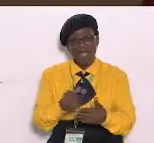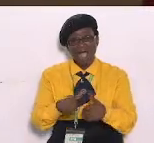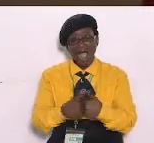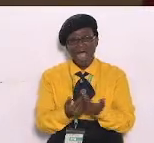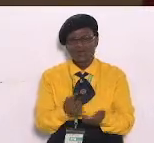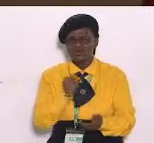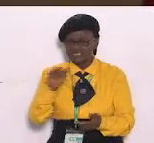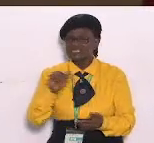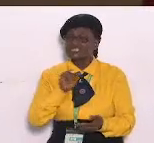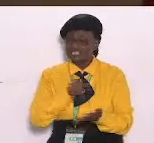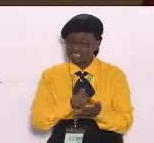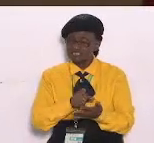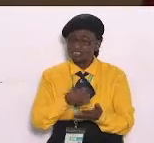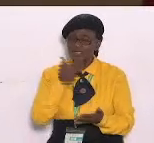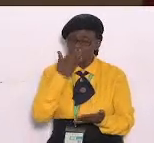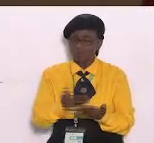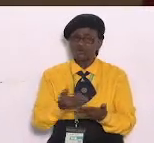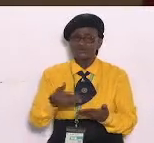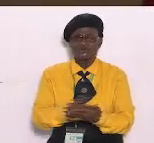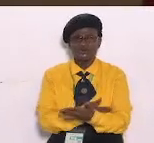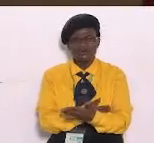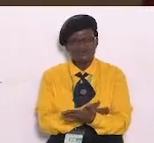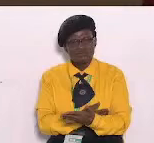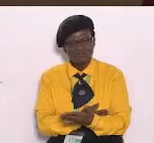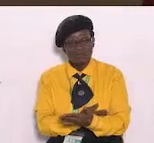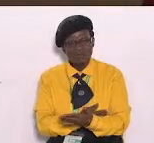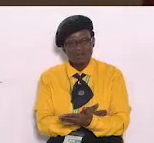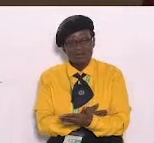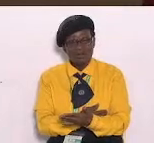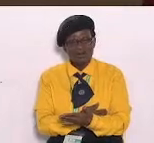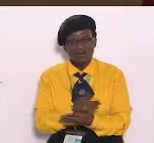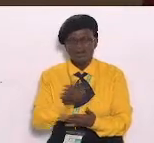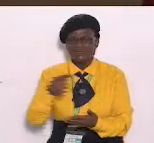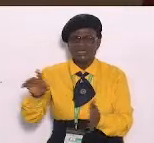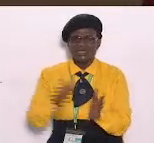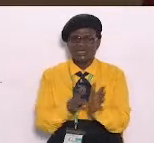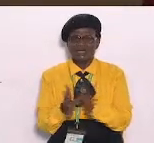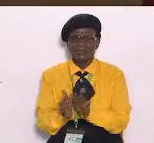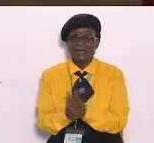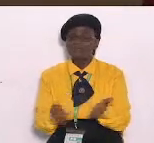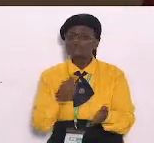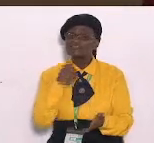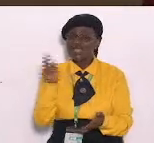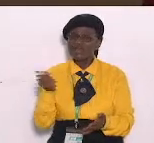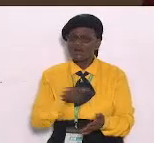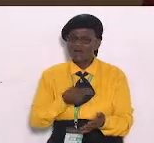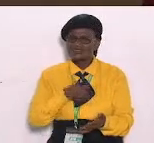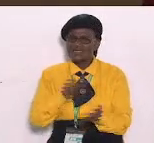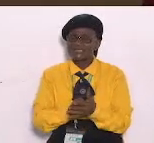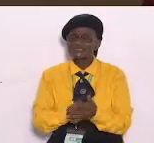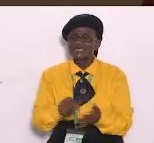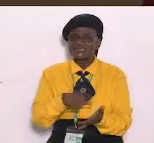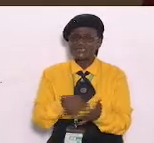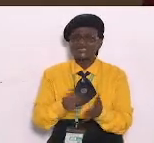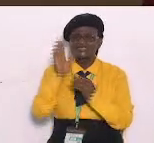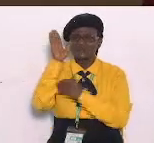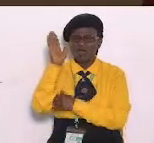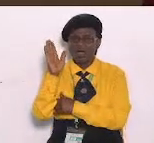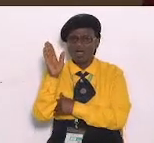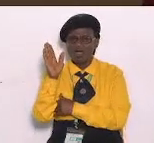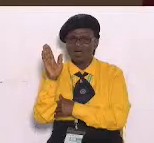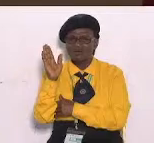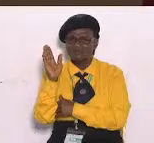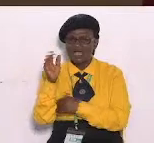nouvelle pourquoi c'est une bonne nouvelle la Bible nous dit que ce